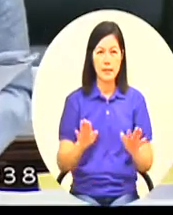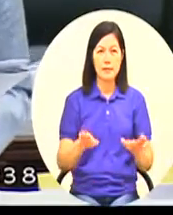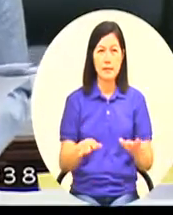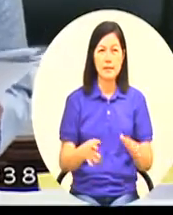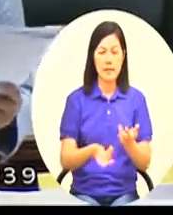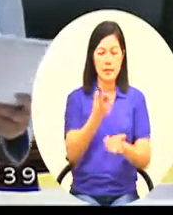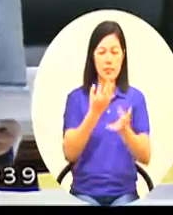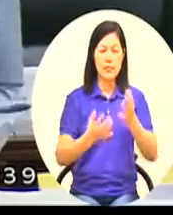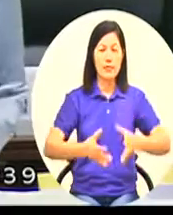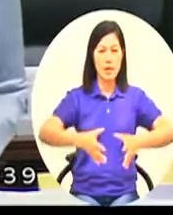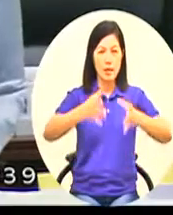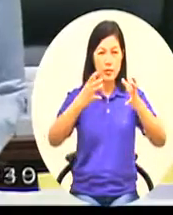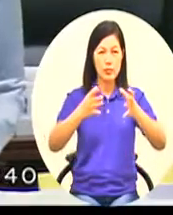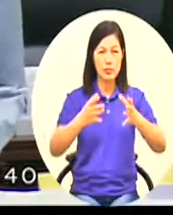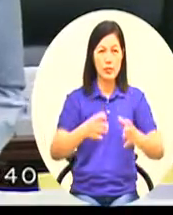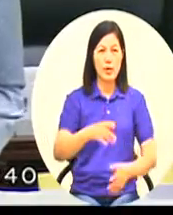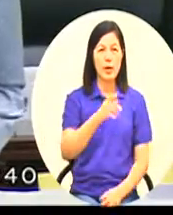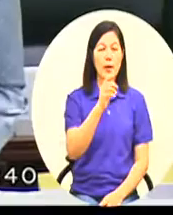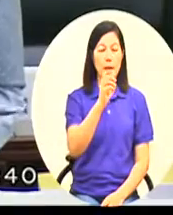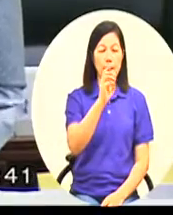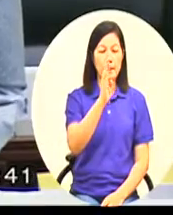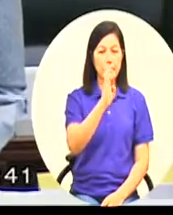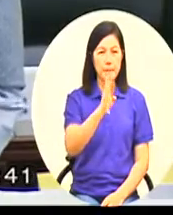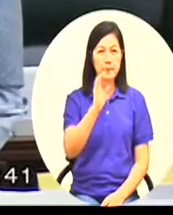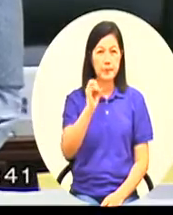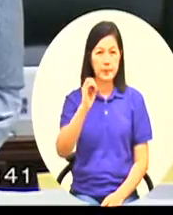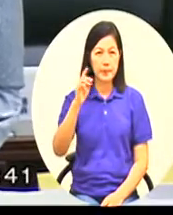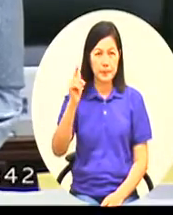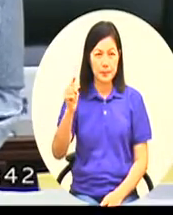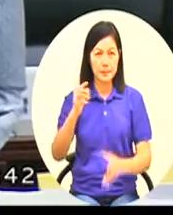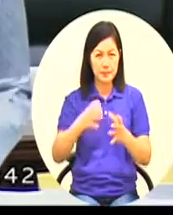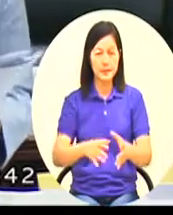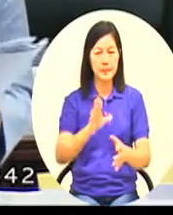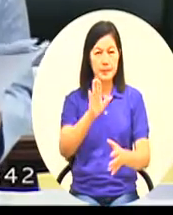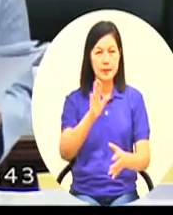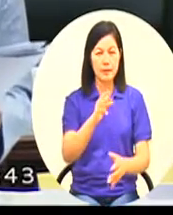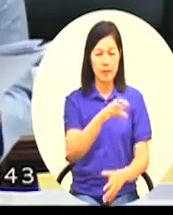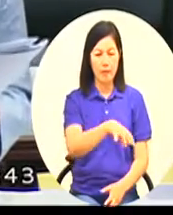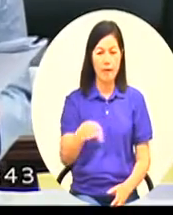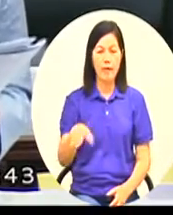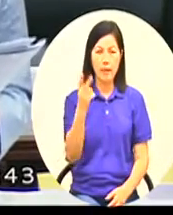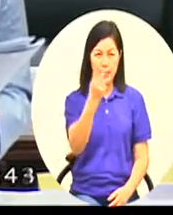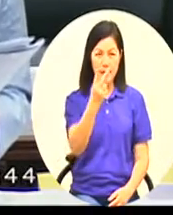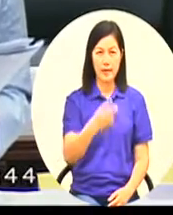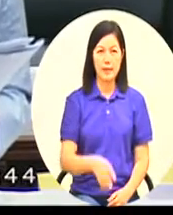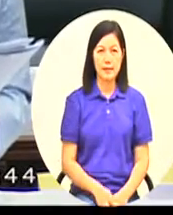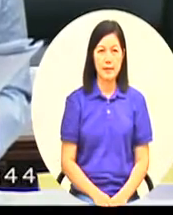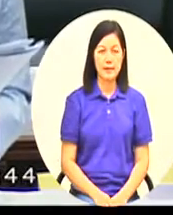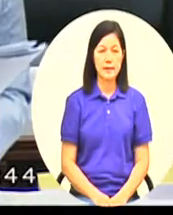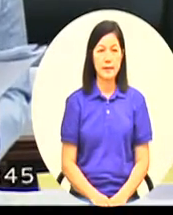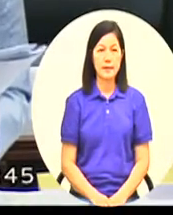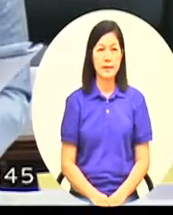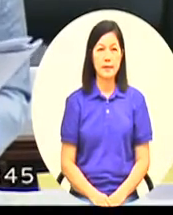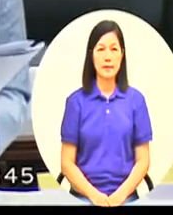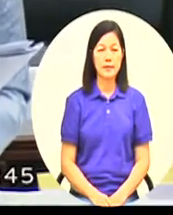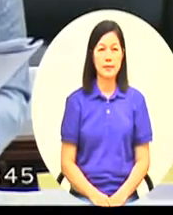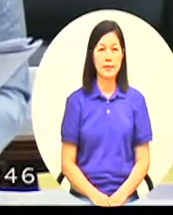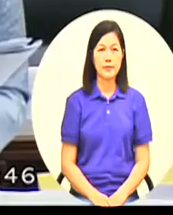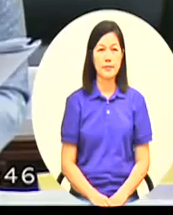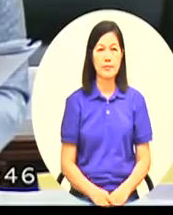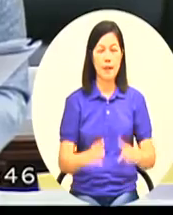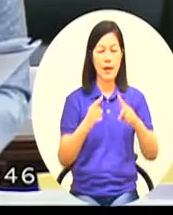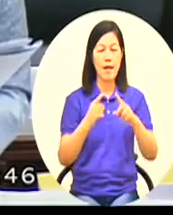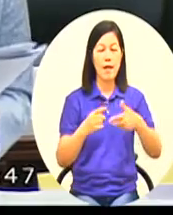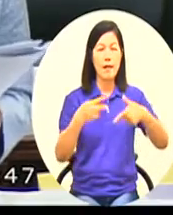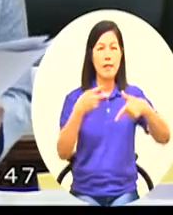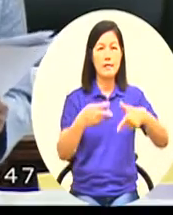炉。有办 BOT 的，我们所知道的是两个嘛？那两个，就我所知的哈，仁武的焚化